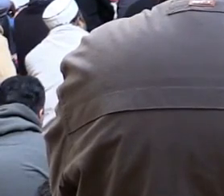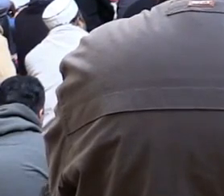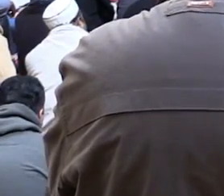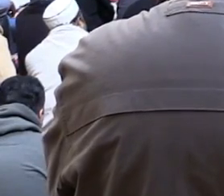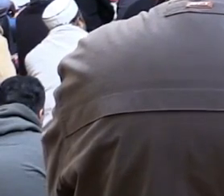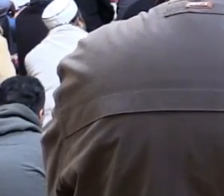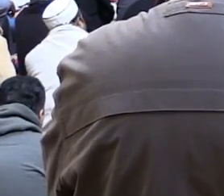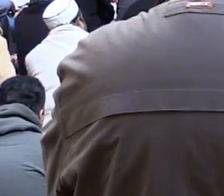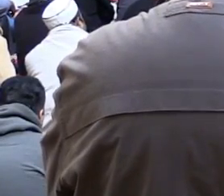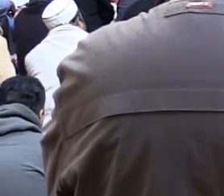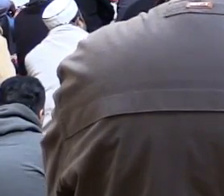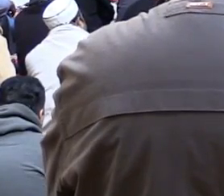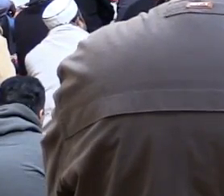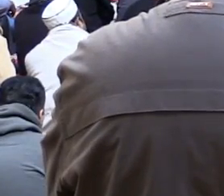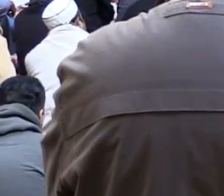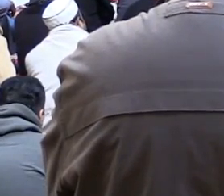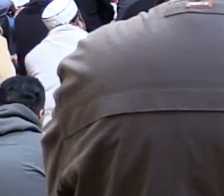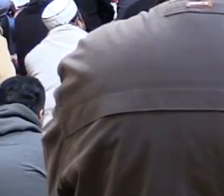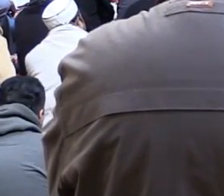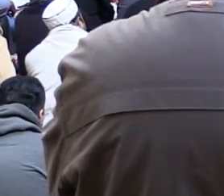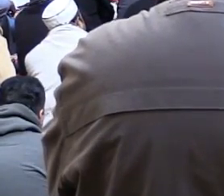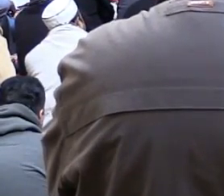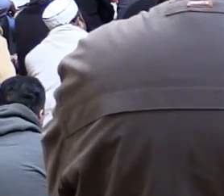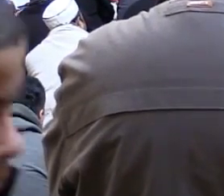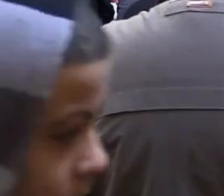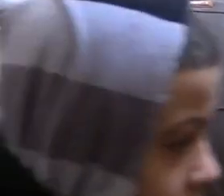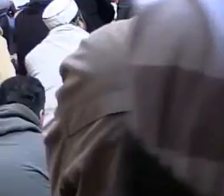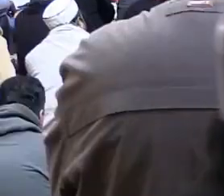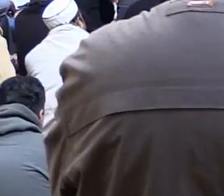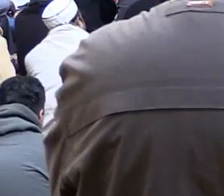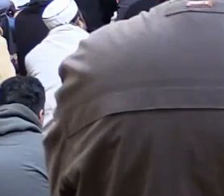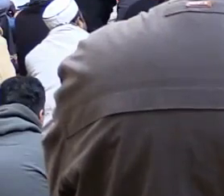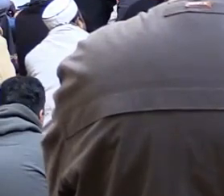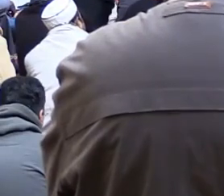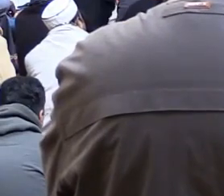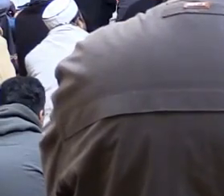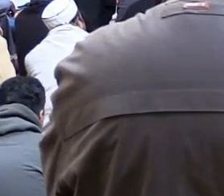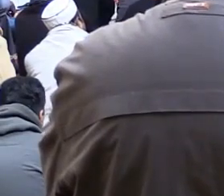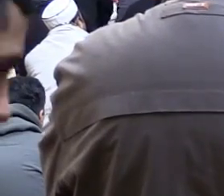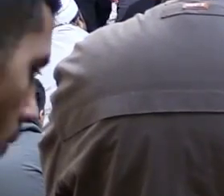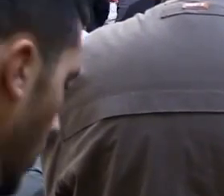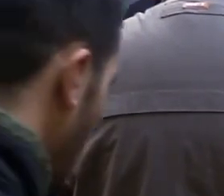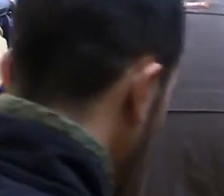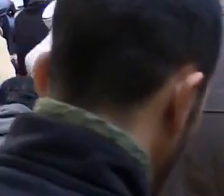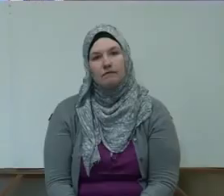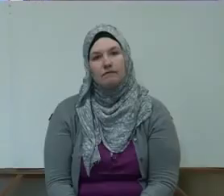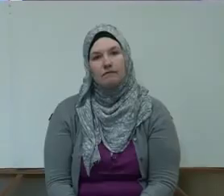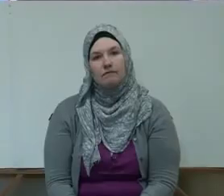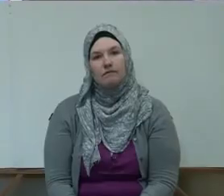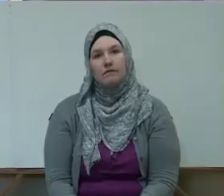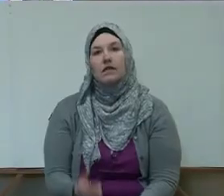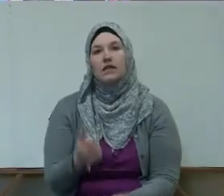تَقْتُلُوا أَنفُسَكُمْ إِنَّ اللَّهَ كَانَ بِكُمْ رَحِيمًا. Kill not each